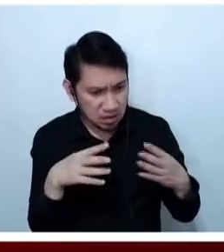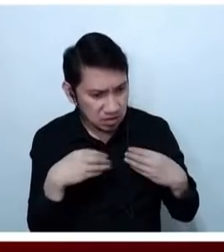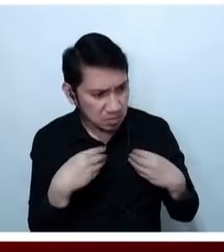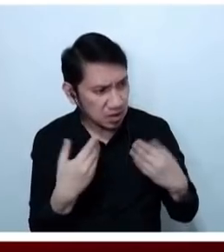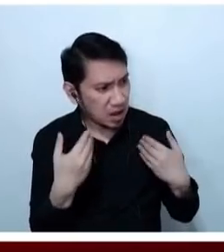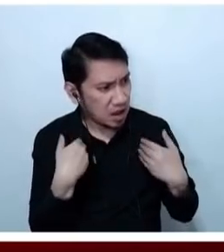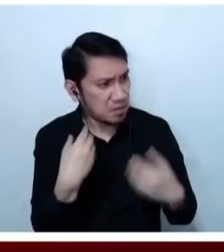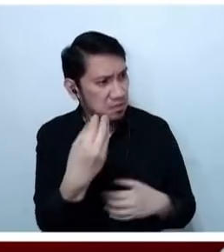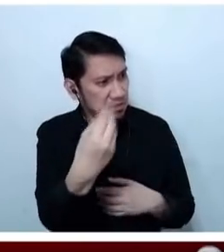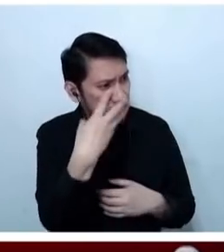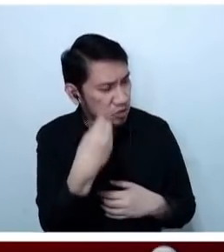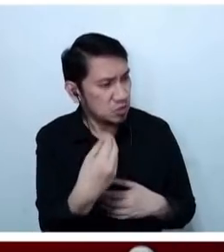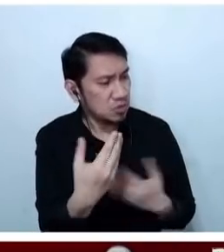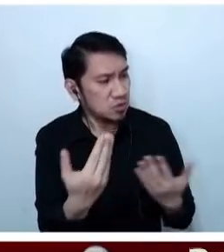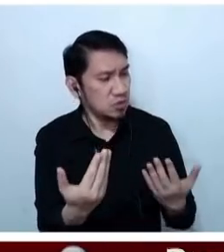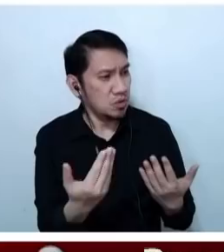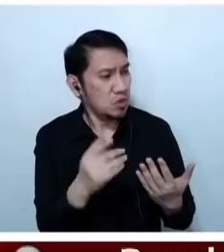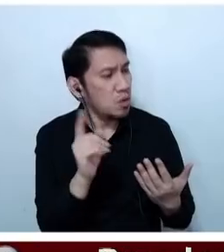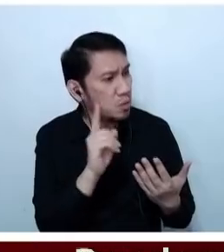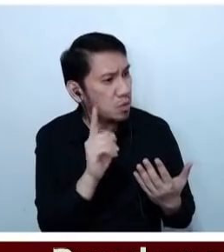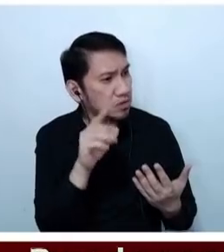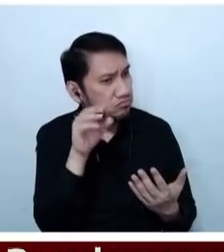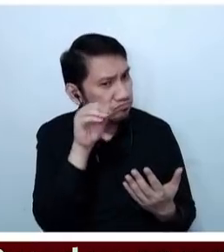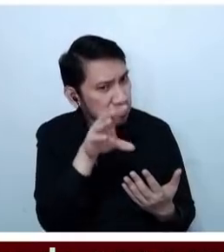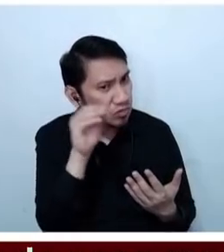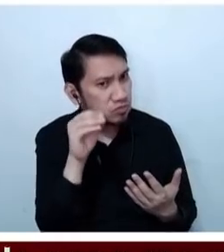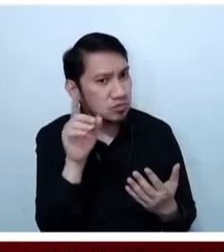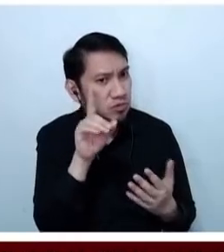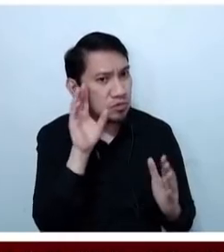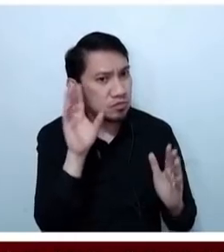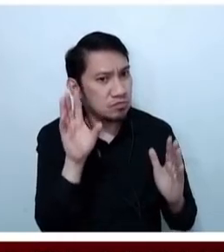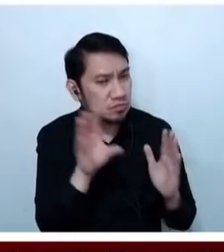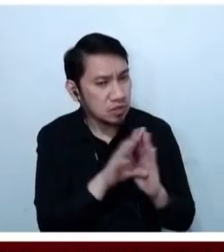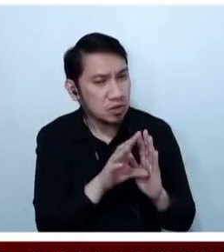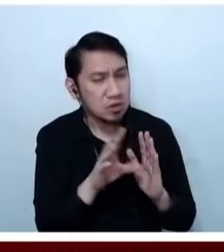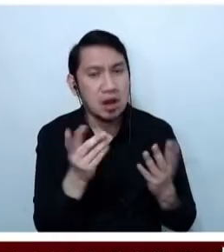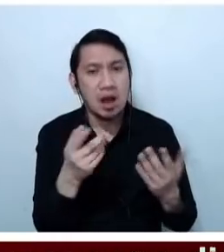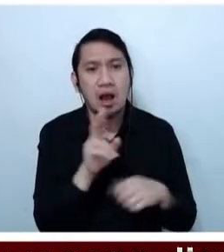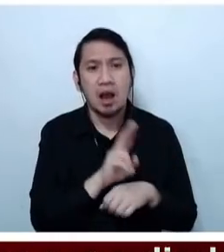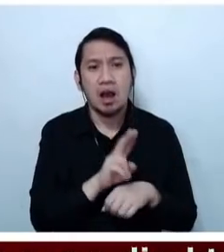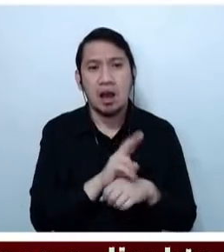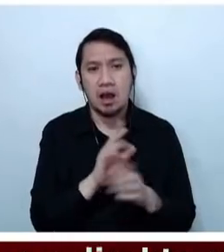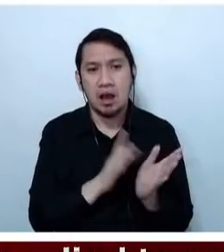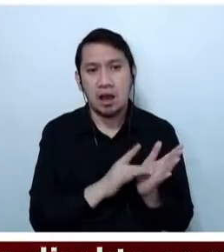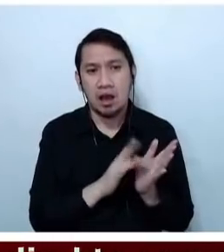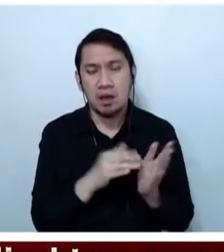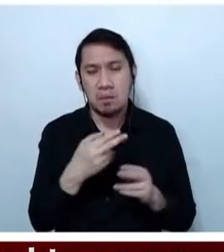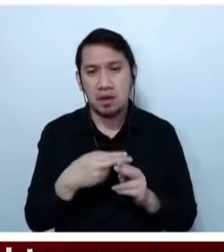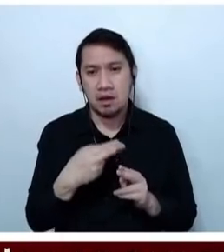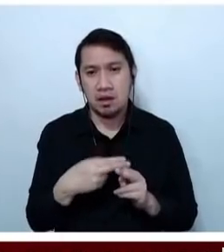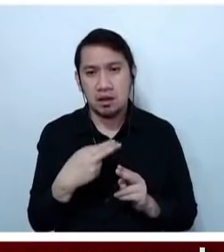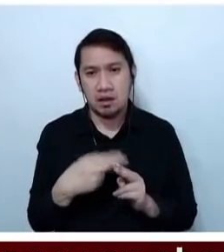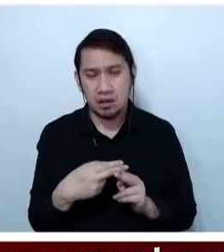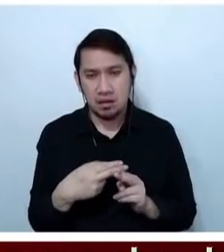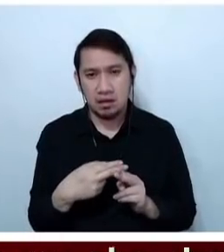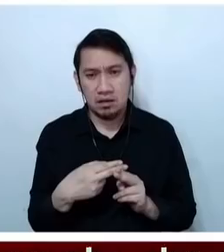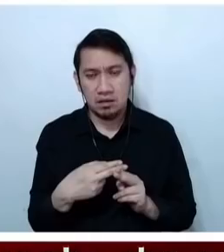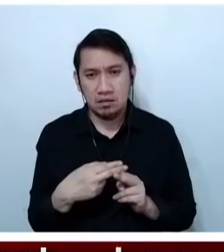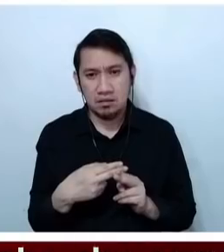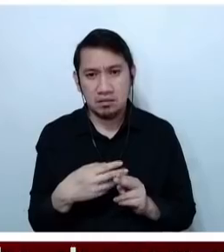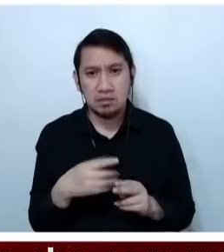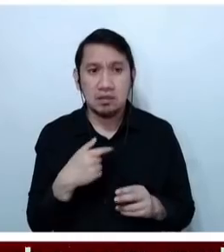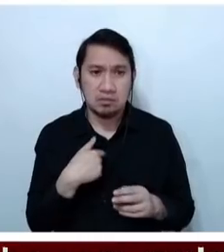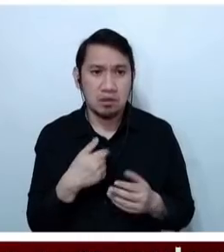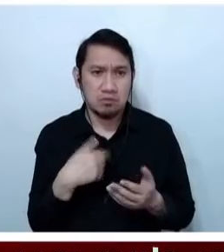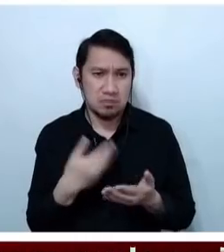po yun. So nakita po namin yung mukha. Ginamit po yung pangalan namin tsaka pirma namin. Pambili ng bigas po